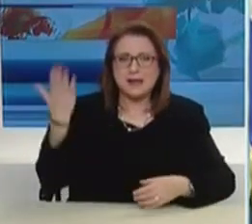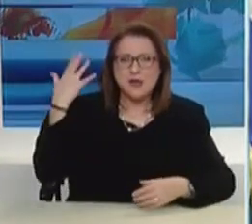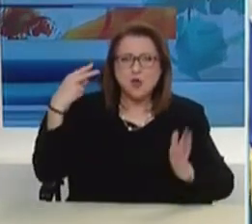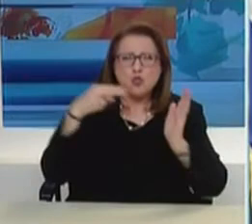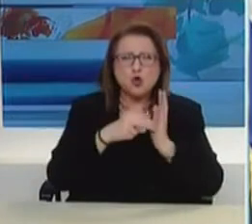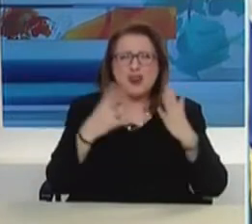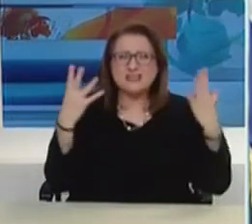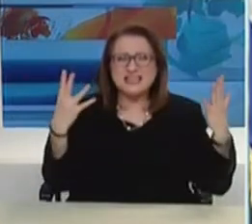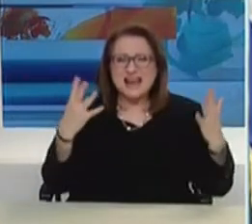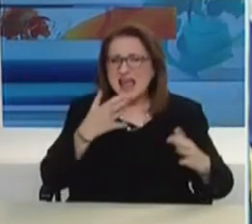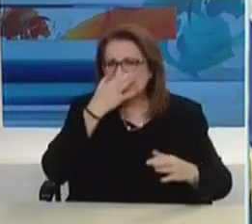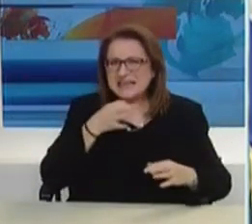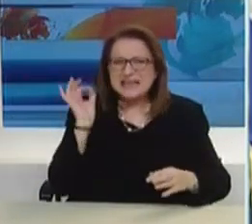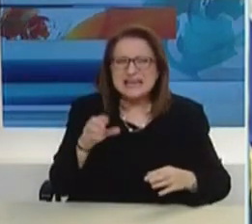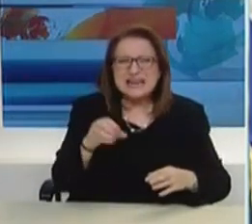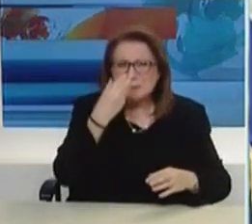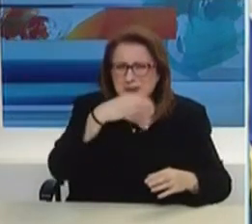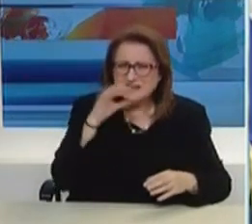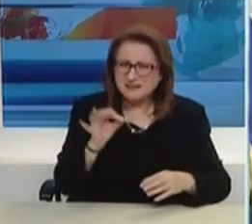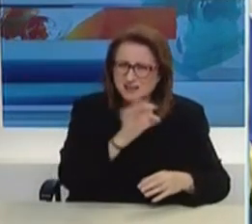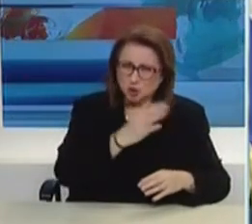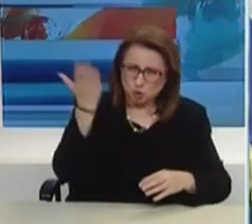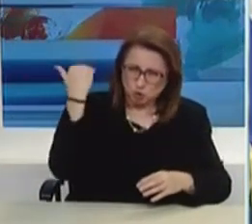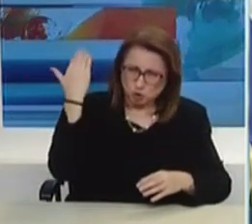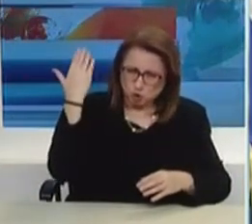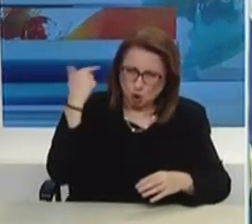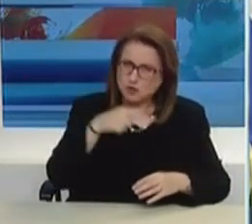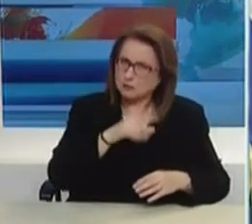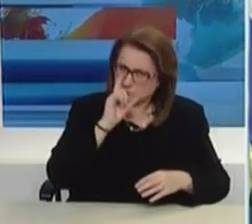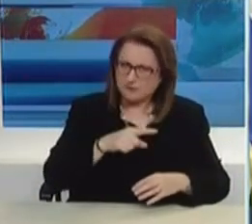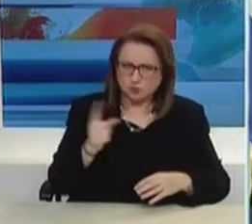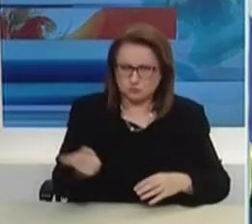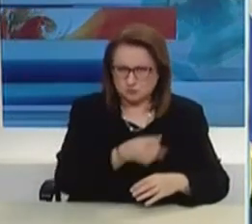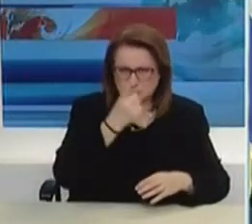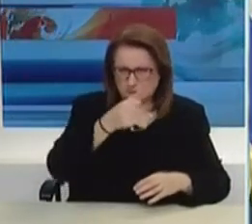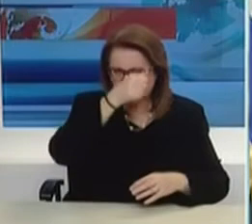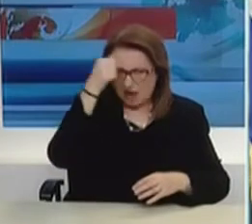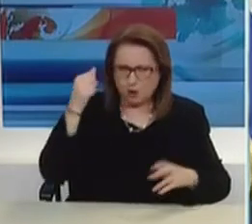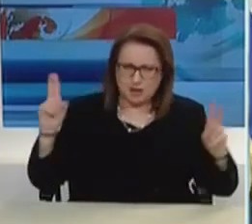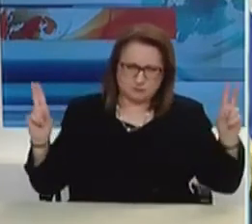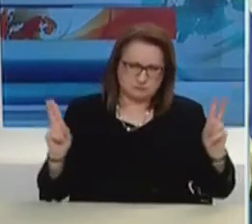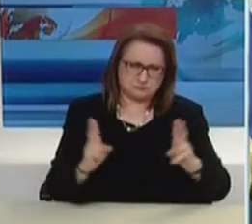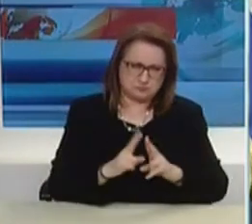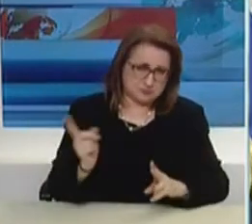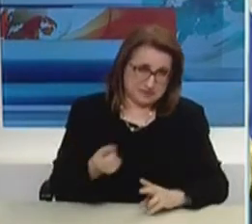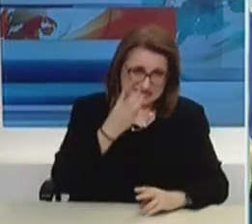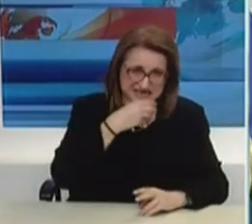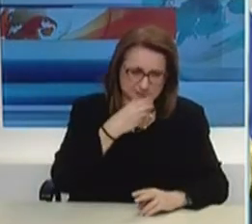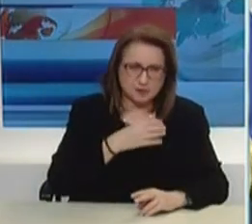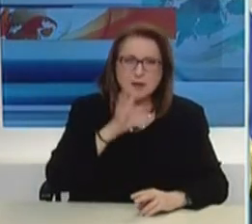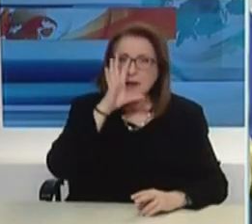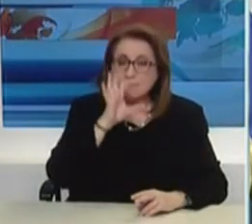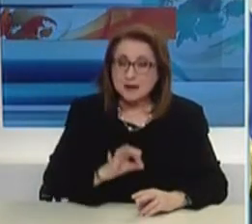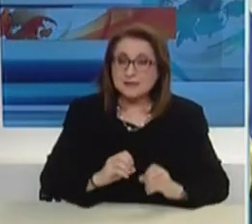πανδημία γρίπης, μια γρίπη που με μαθηματική ακρίβεια και αυτή υποχωρεί το καλοκαίρι, είχαμε δεύτερο κύμα την